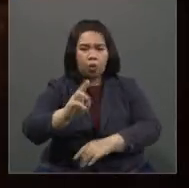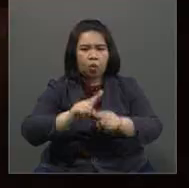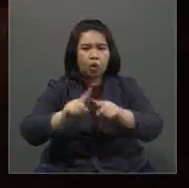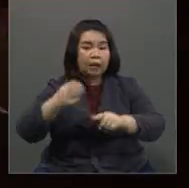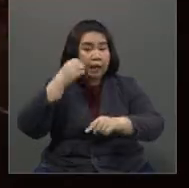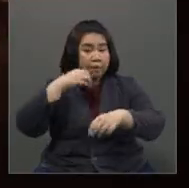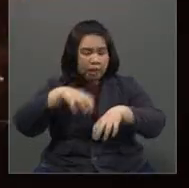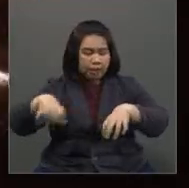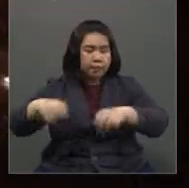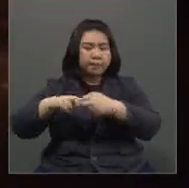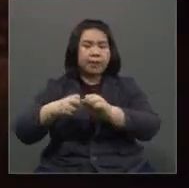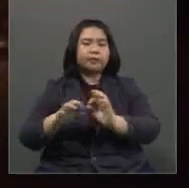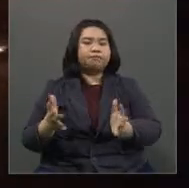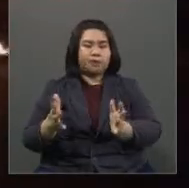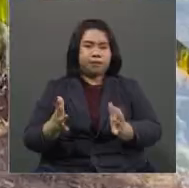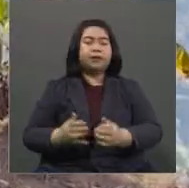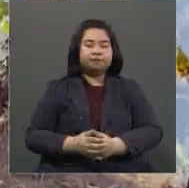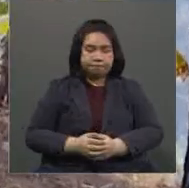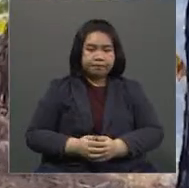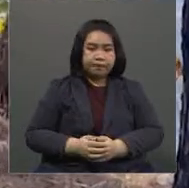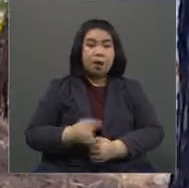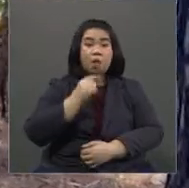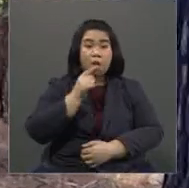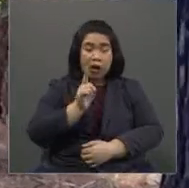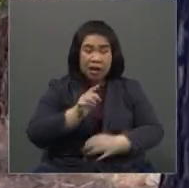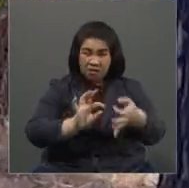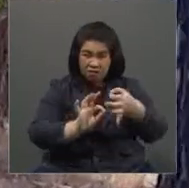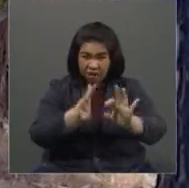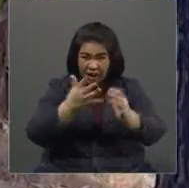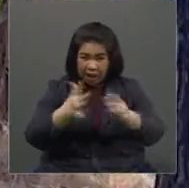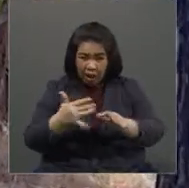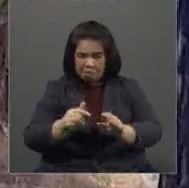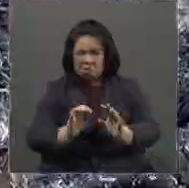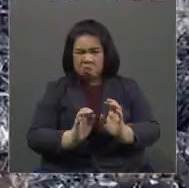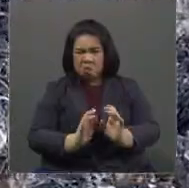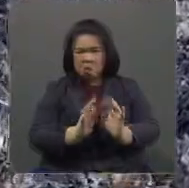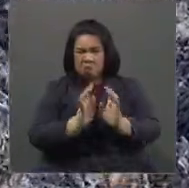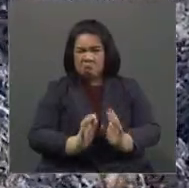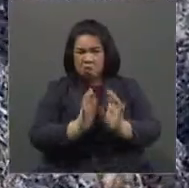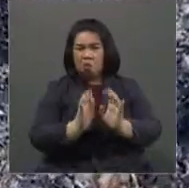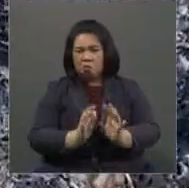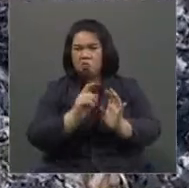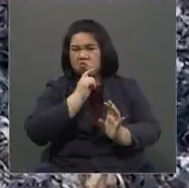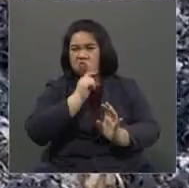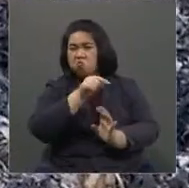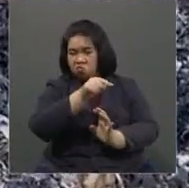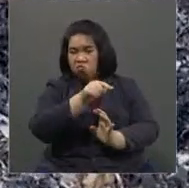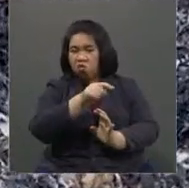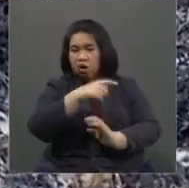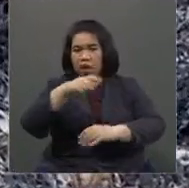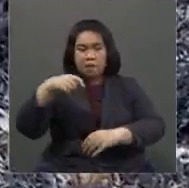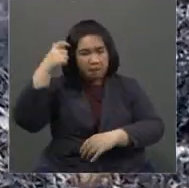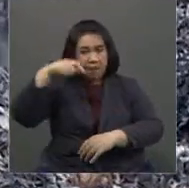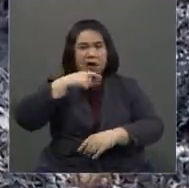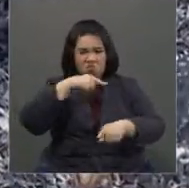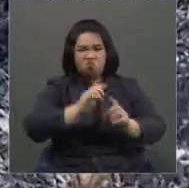ชนได้รับความเสียหายหลังจากที่ไฟลูกลามเนี่ยก็ยังมีการคุกกรุ่นกันอยู่แล้วก็ลุกไหม้ในฝั่งของประเทศเพื่อนบ้านอยู่อนะคะก็